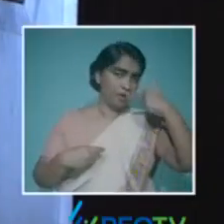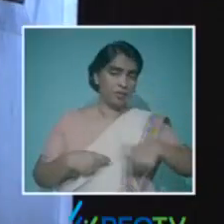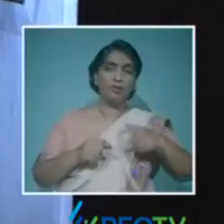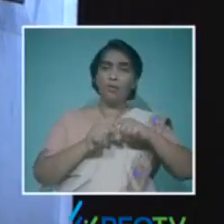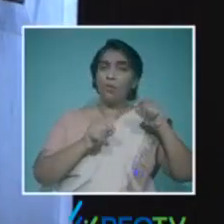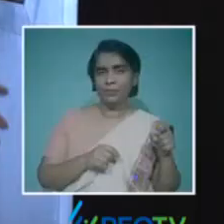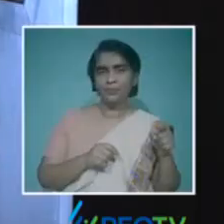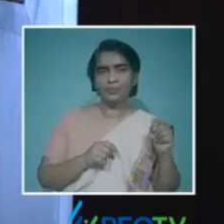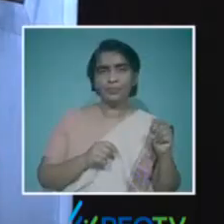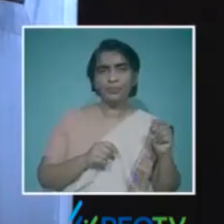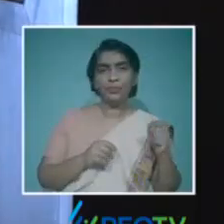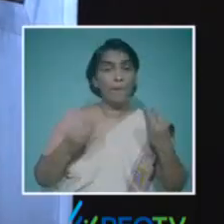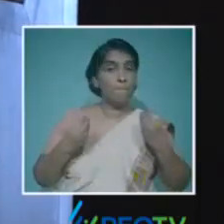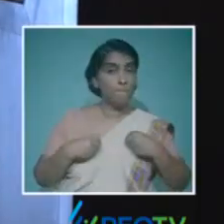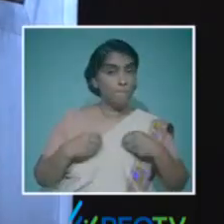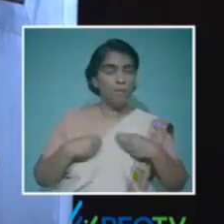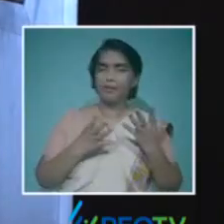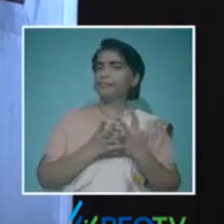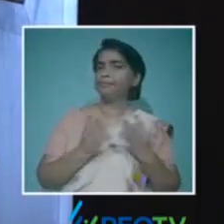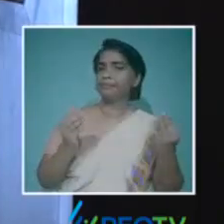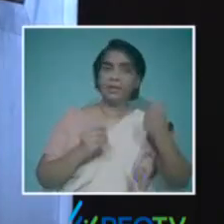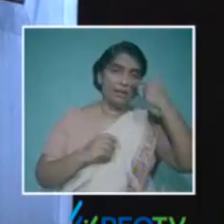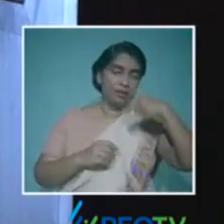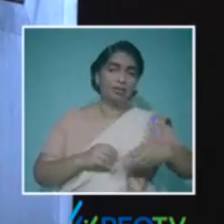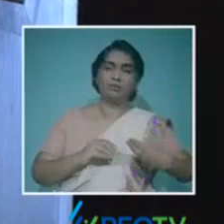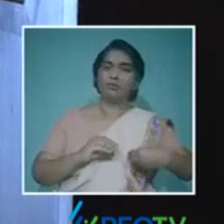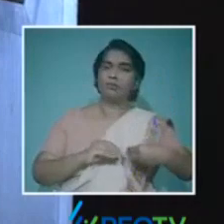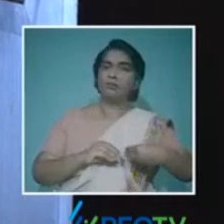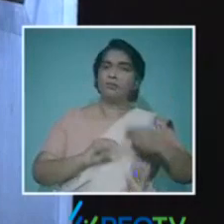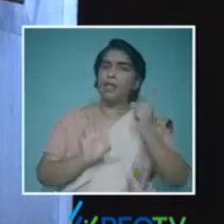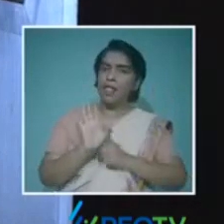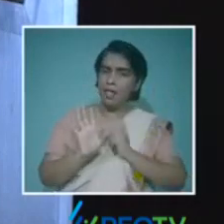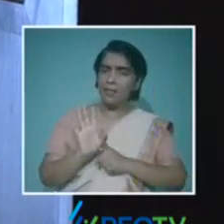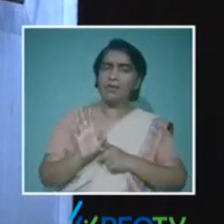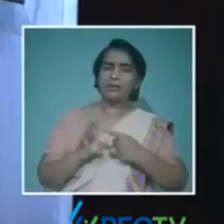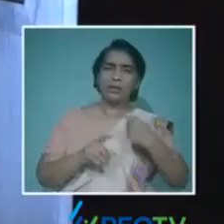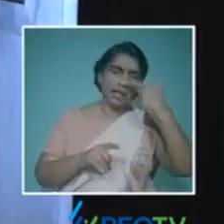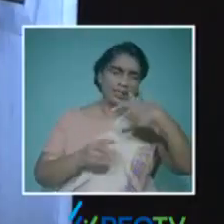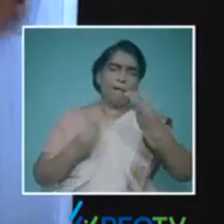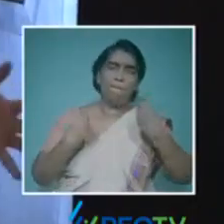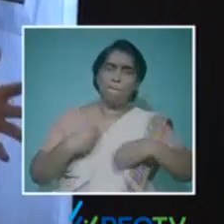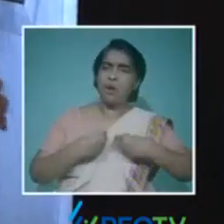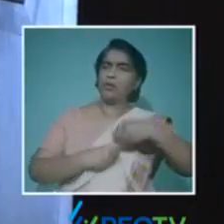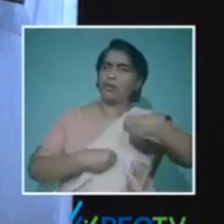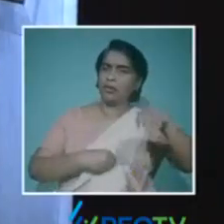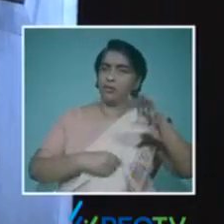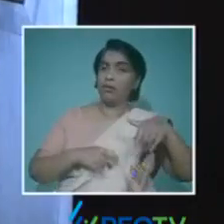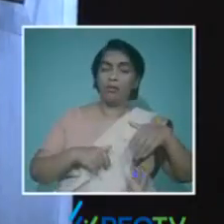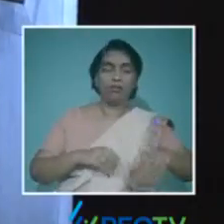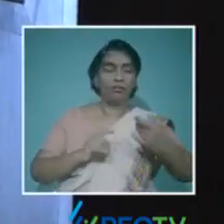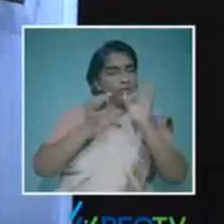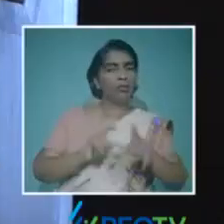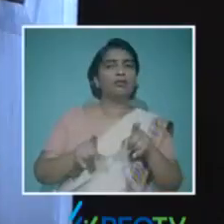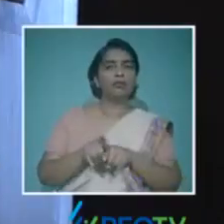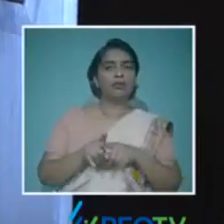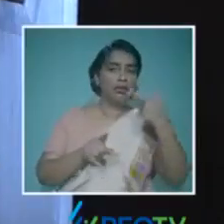නීතිගත සංස්ථාවේ පාඩුව නැති කරගන්න තෙල් මිල අවශ්‍ය ඒකන හැමදාම තෙල් පාඩුවට දුන්නේ. ඒ පාඩුව නැති කරගන්න දැන් හරි නියම